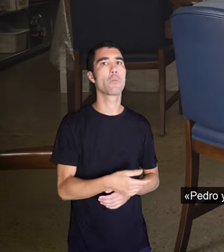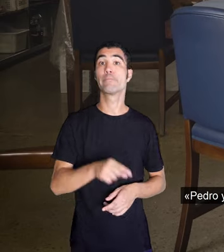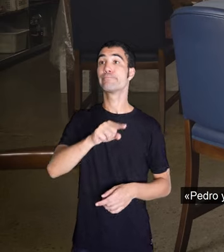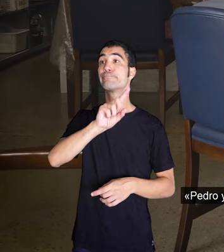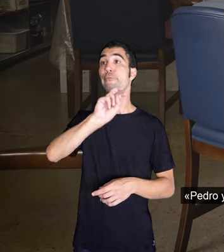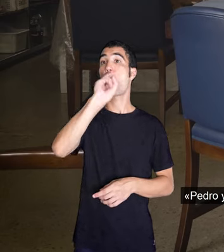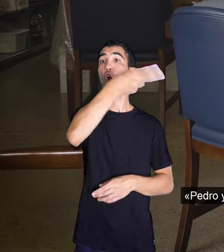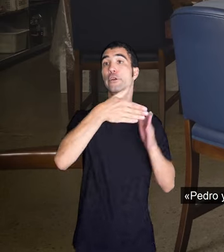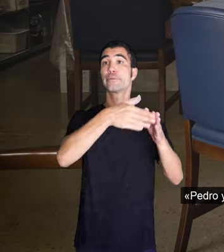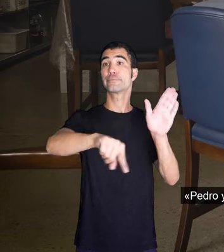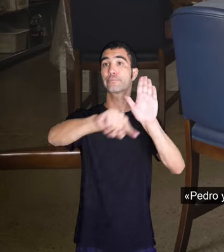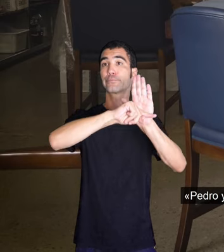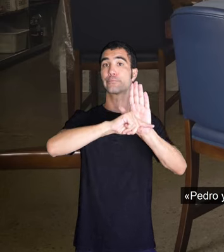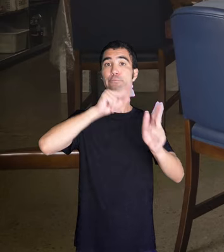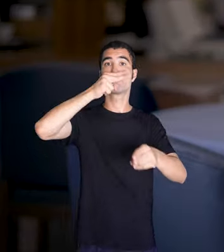hay otros.